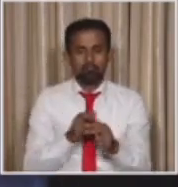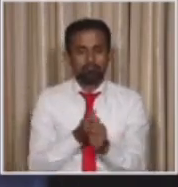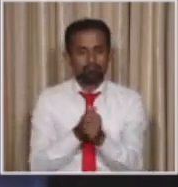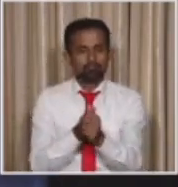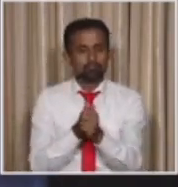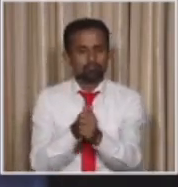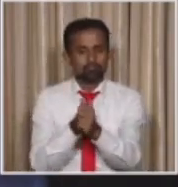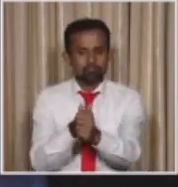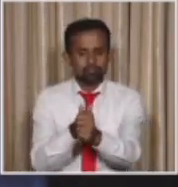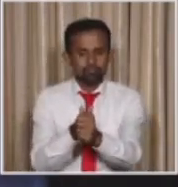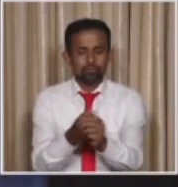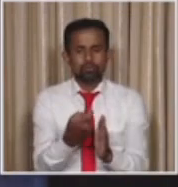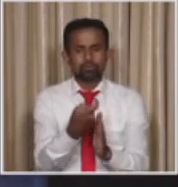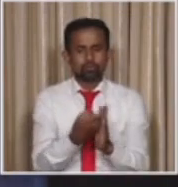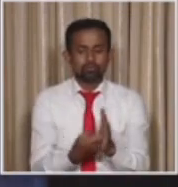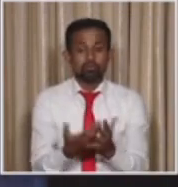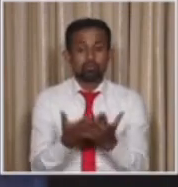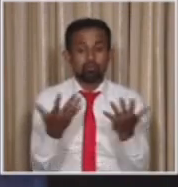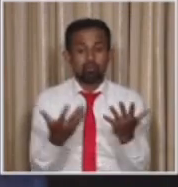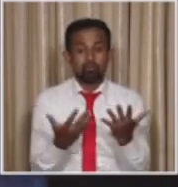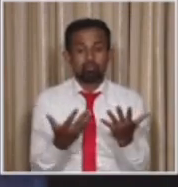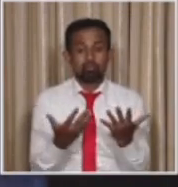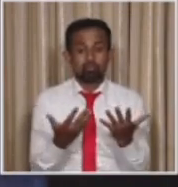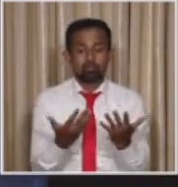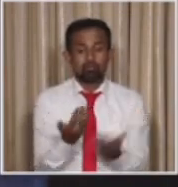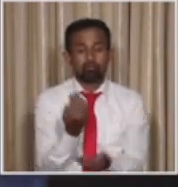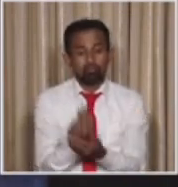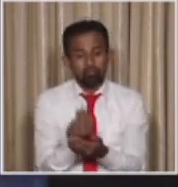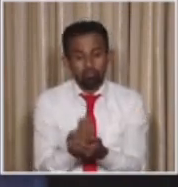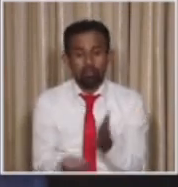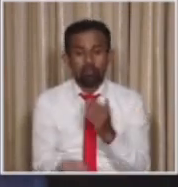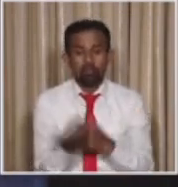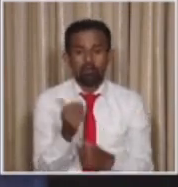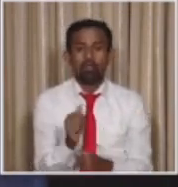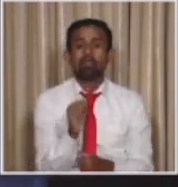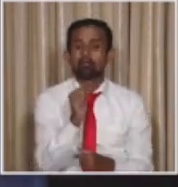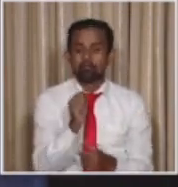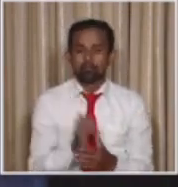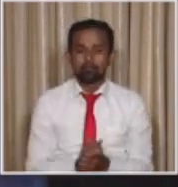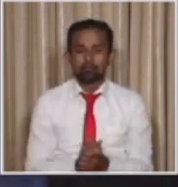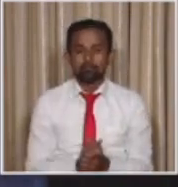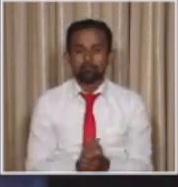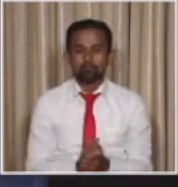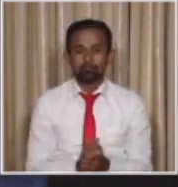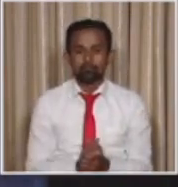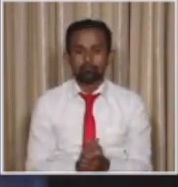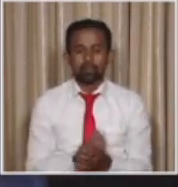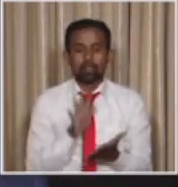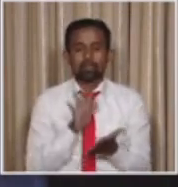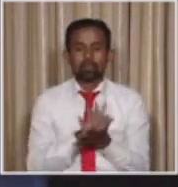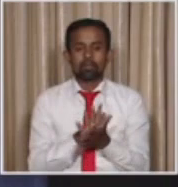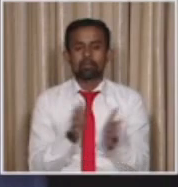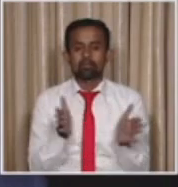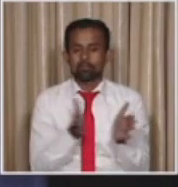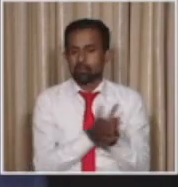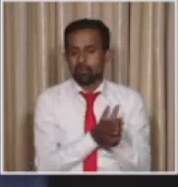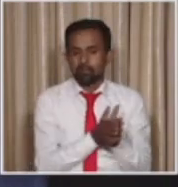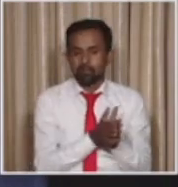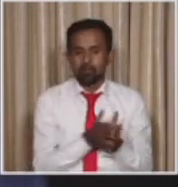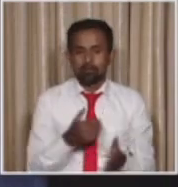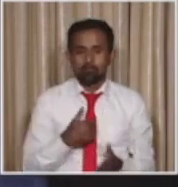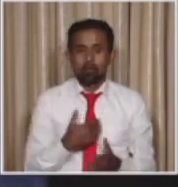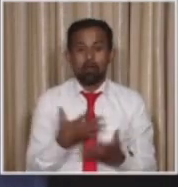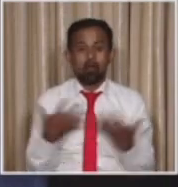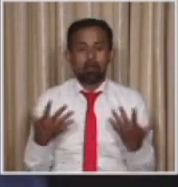මෙච්චර කොන්දේසි ගොඩකට යට වෙලා හිඟා කාලා යන්න උනේ අය කියන එක. සා ඒ සතුටත් එක්කම මහ